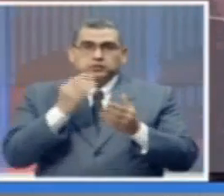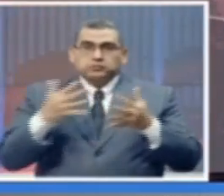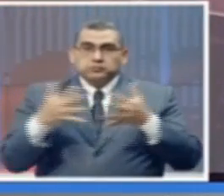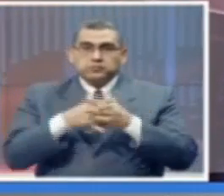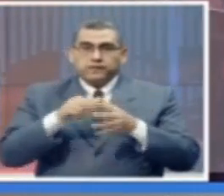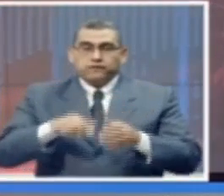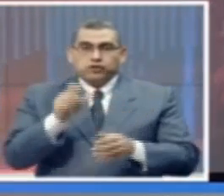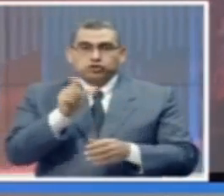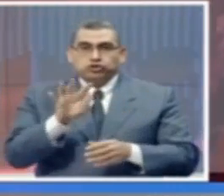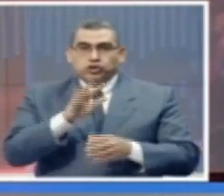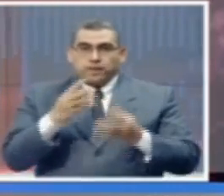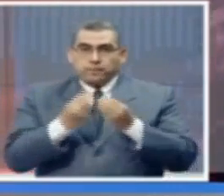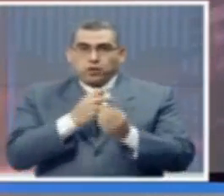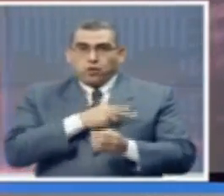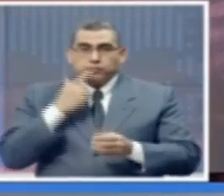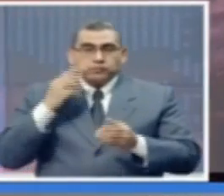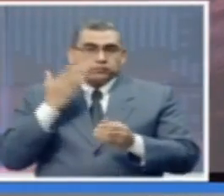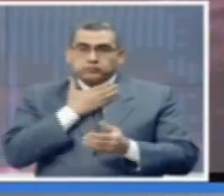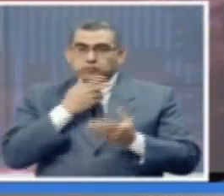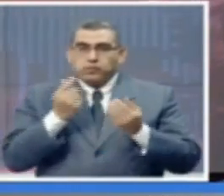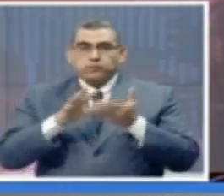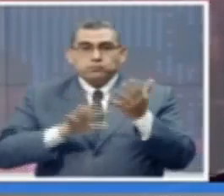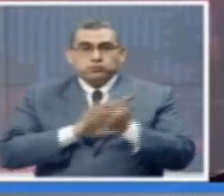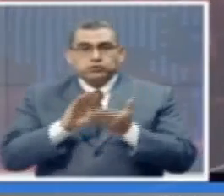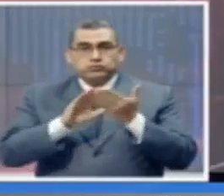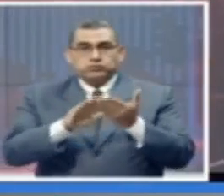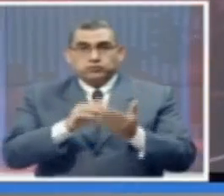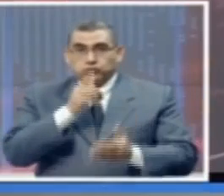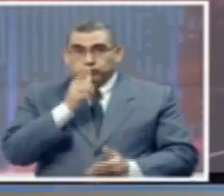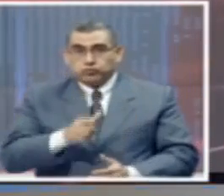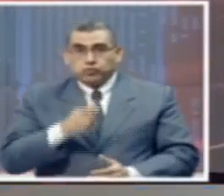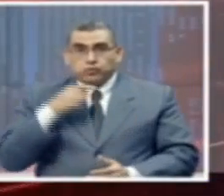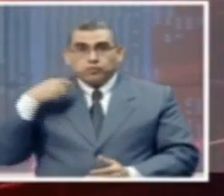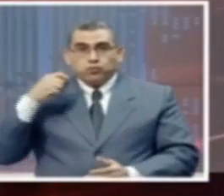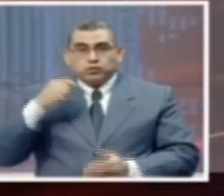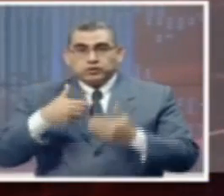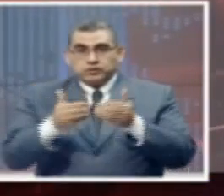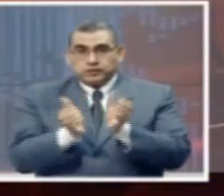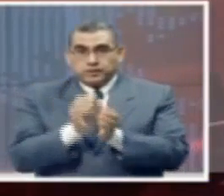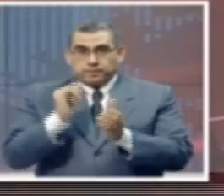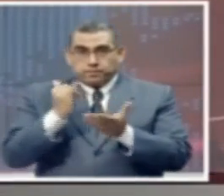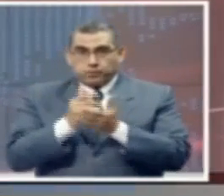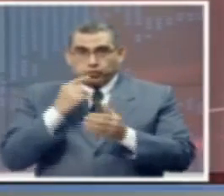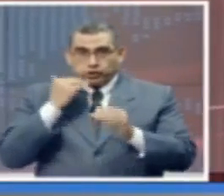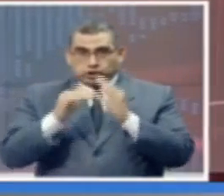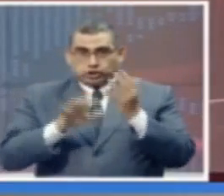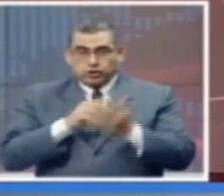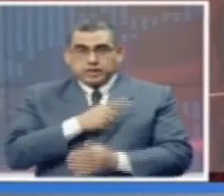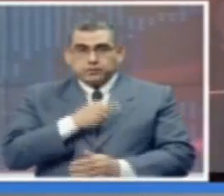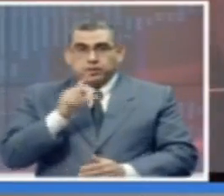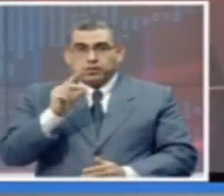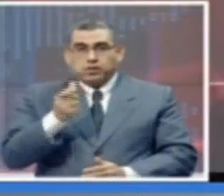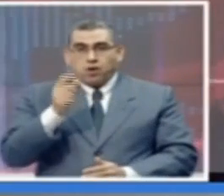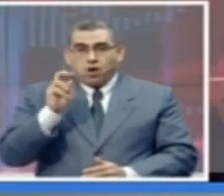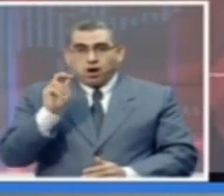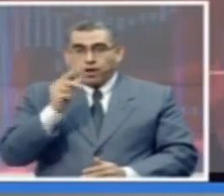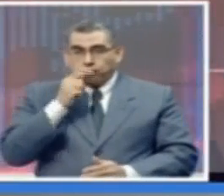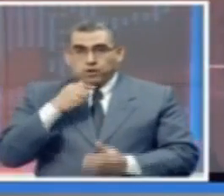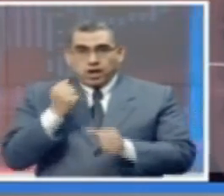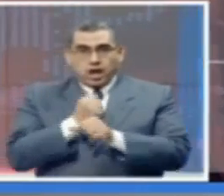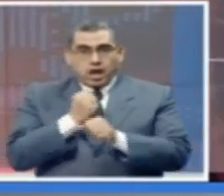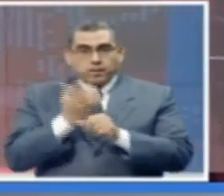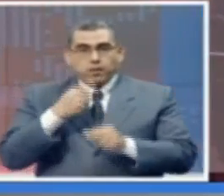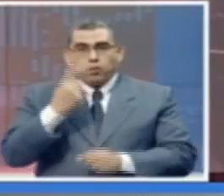سرعة الاستجابة وحل مشكلات المواطنين. من جانبه قال مدير منظومة الشكاوى طارق الرفاعي إنه تم التعامل مع